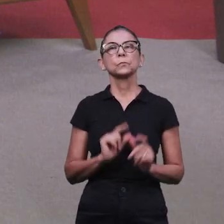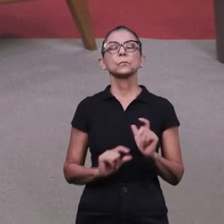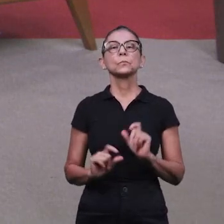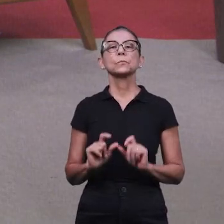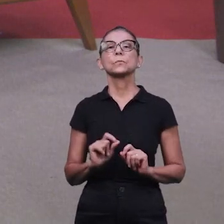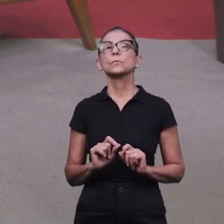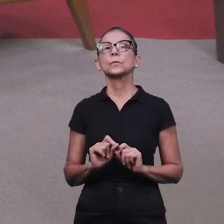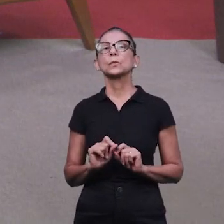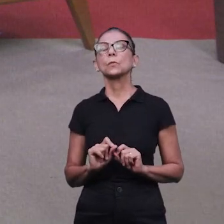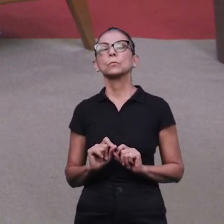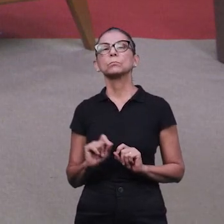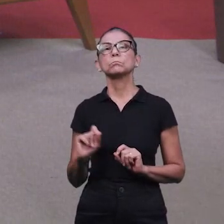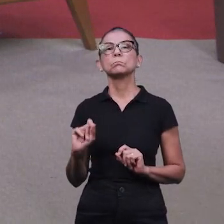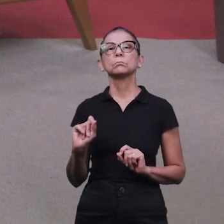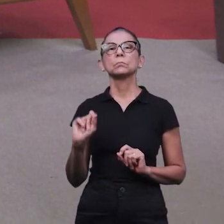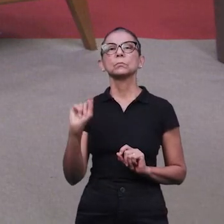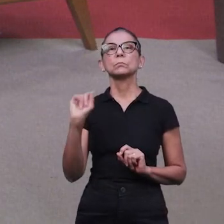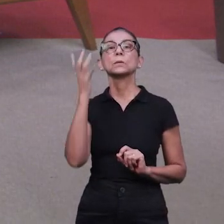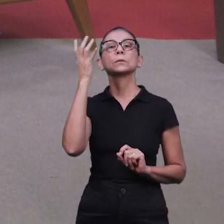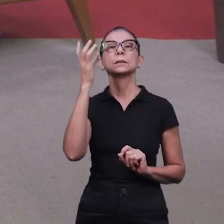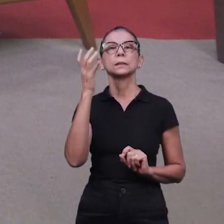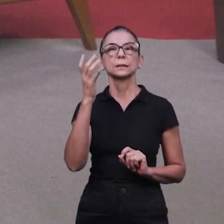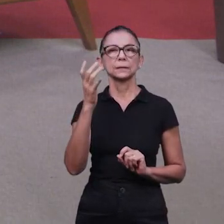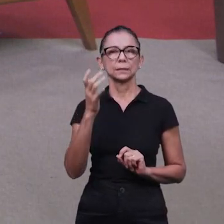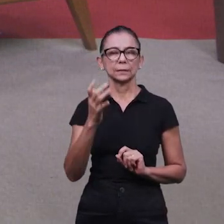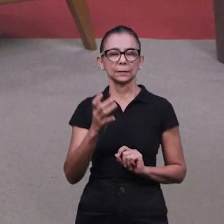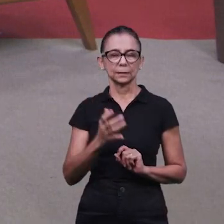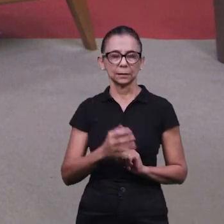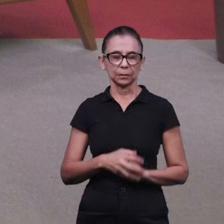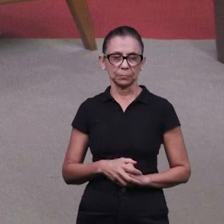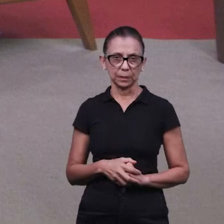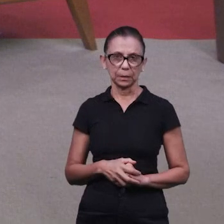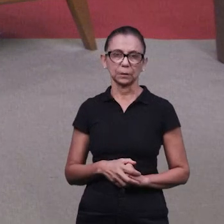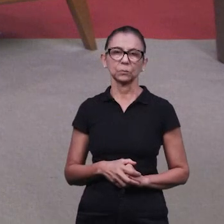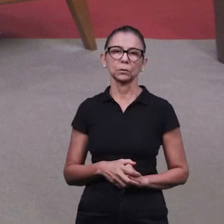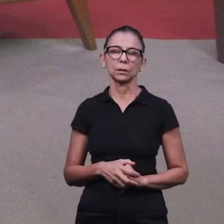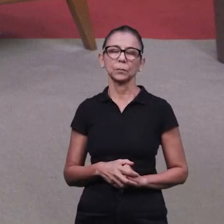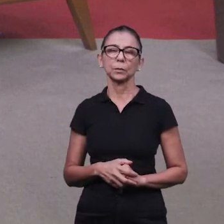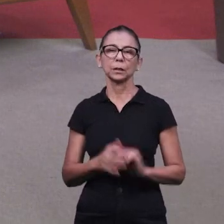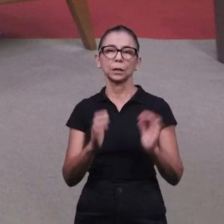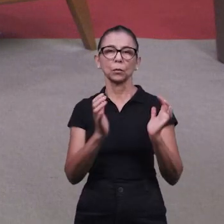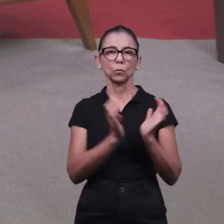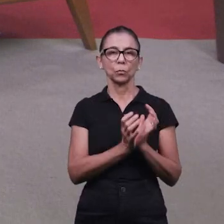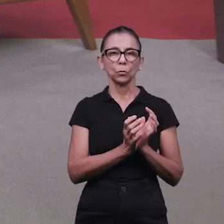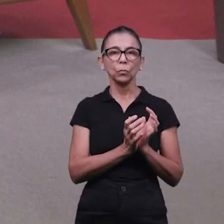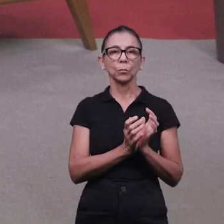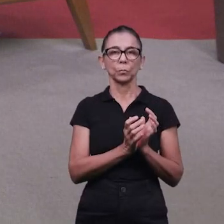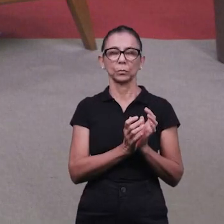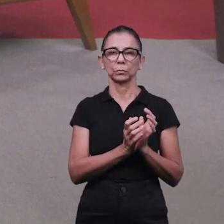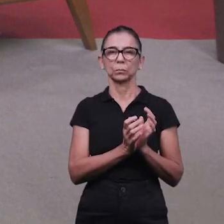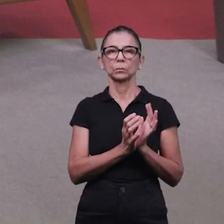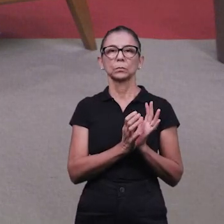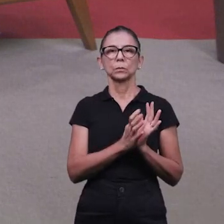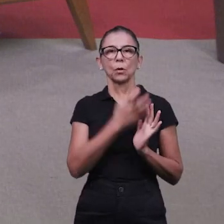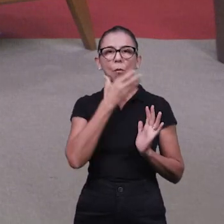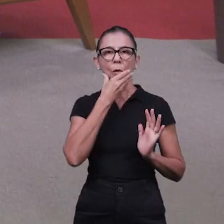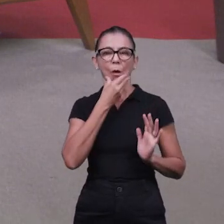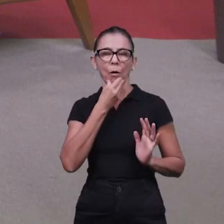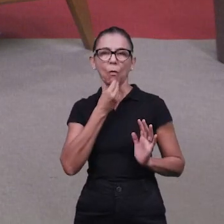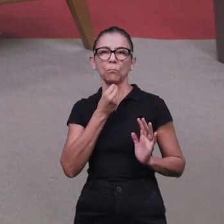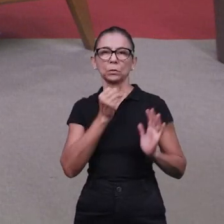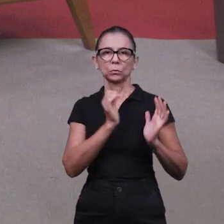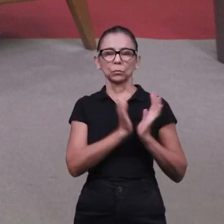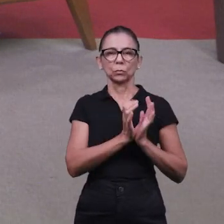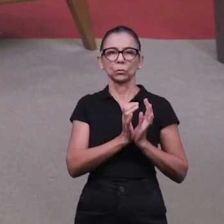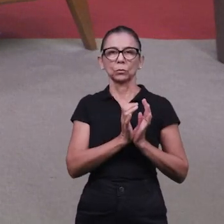sur un fait. En vérité, il y a une description sur les vaillants de David, les hommes qui